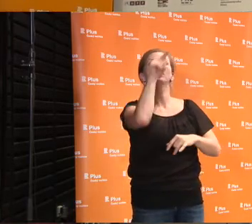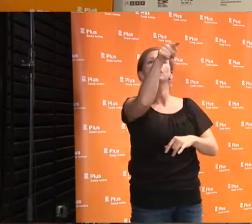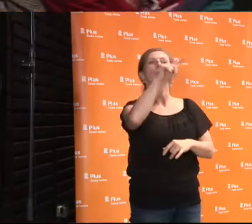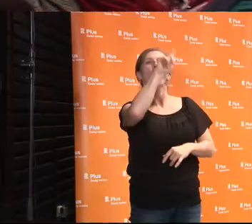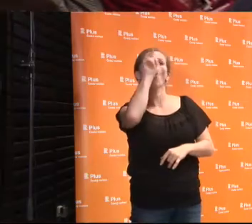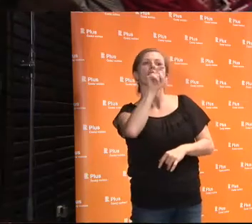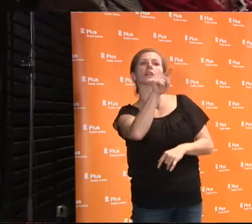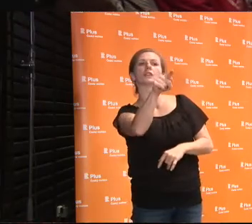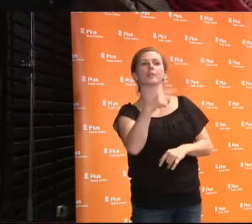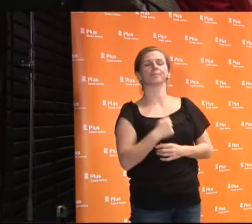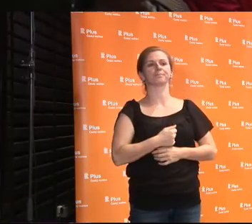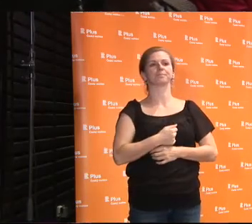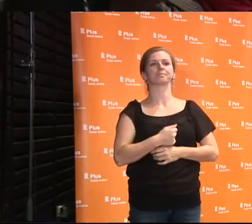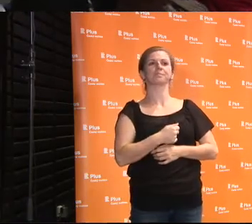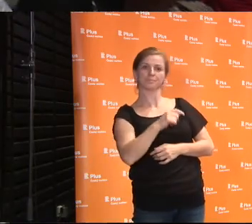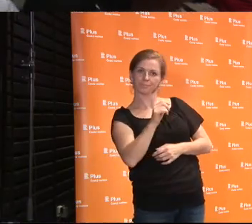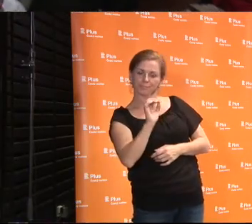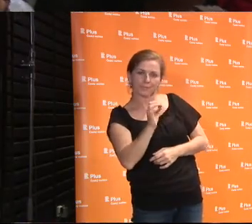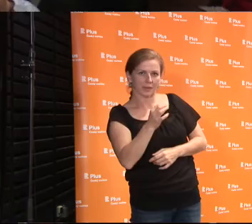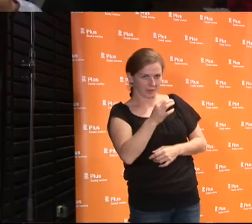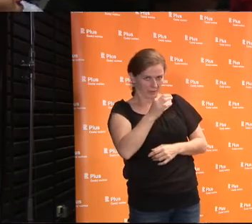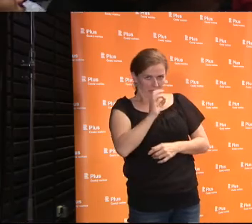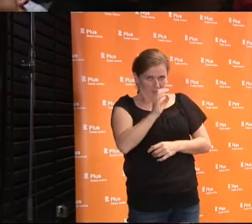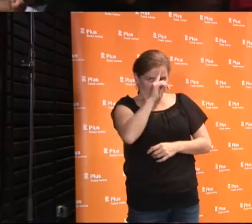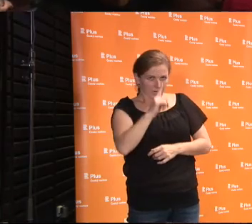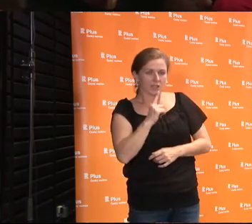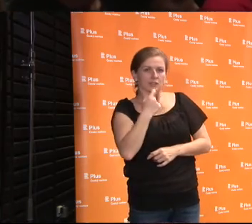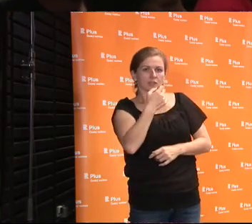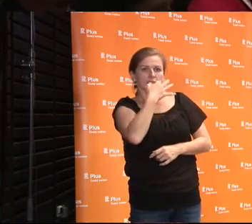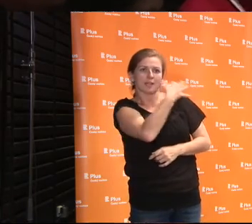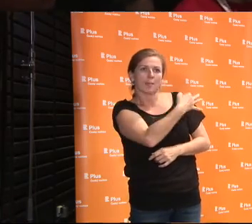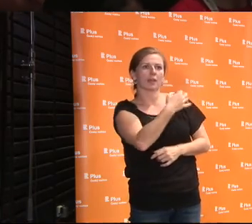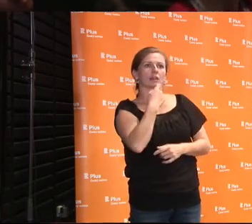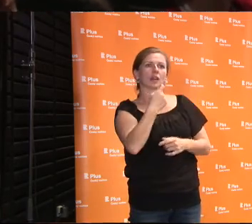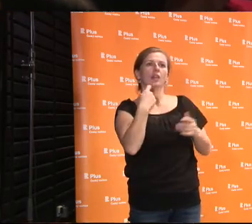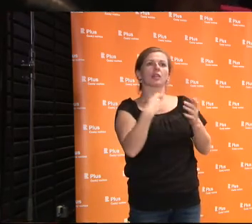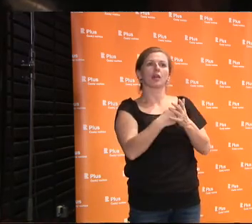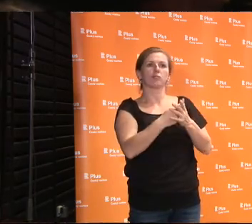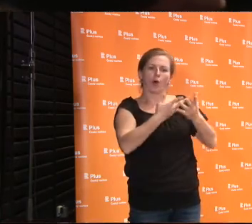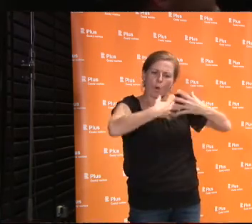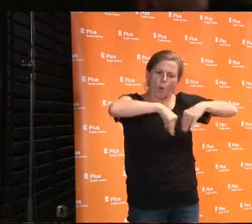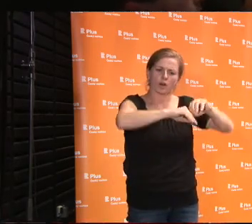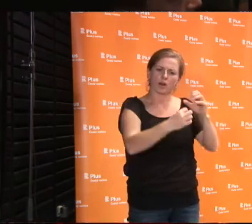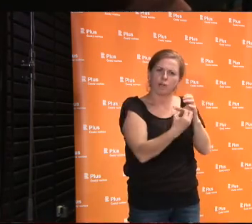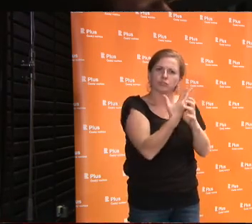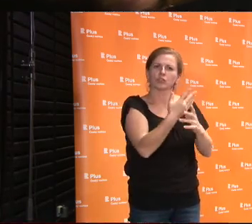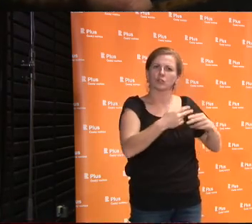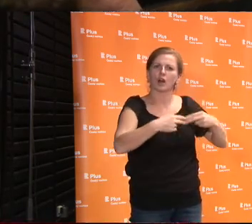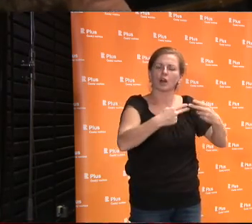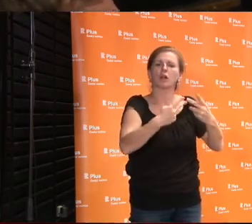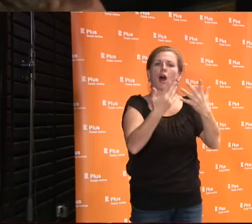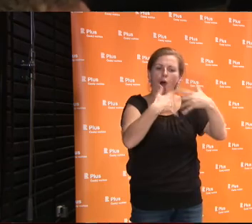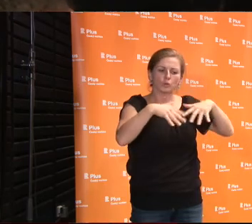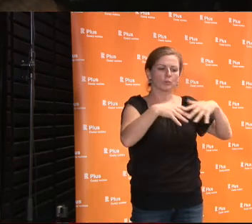dobrý večer. Dobrý večer. Já bych se chtěl prosím vás zeptat na ty ekologické nebo chcete-li environmentální dopady postupující